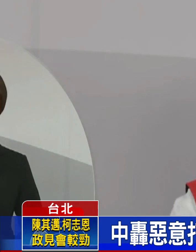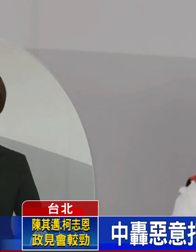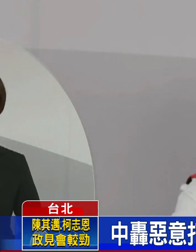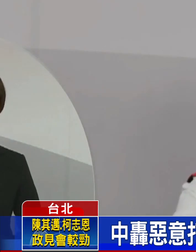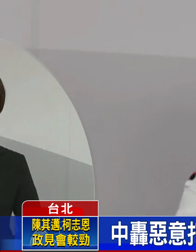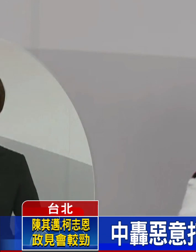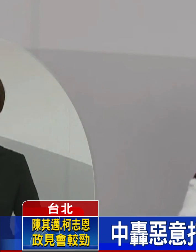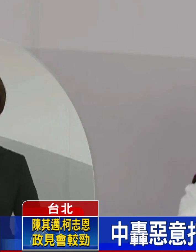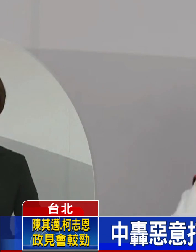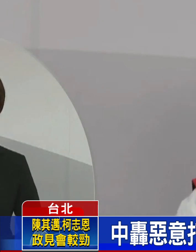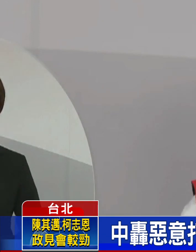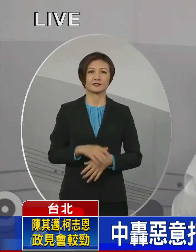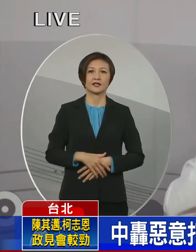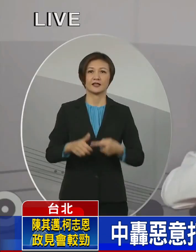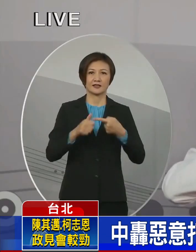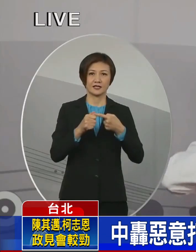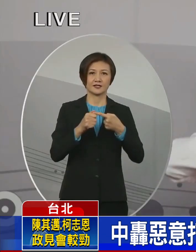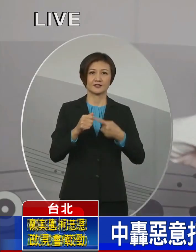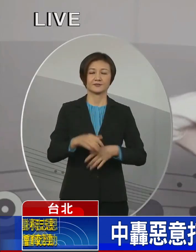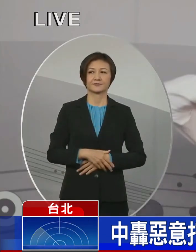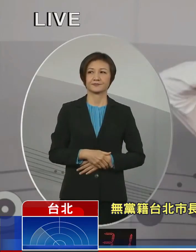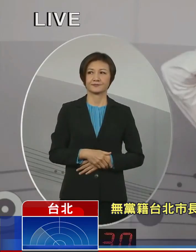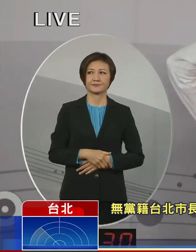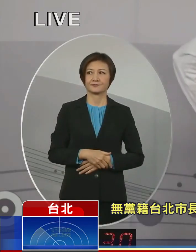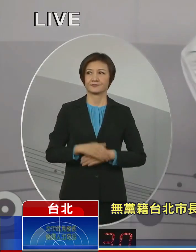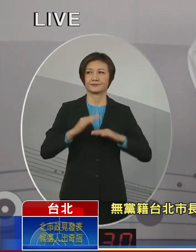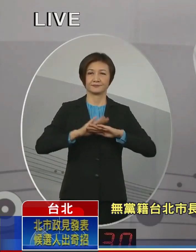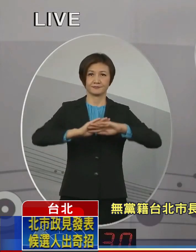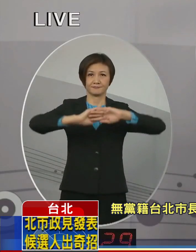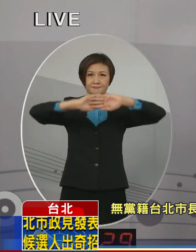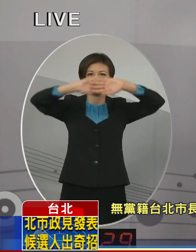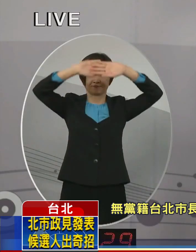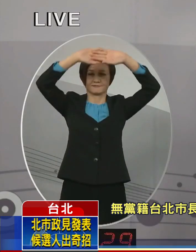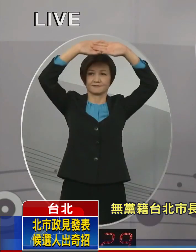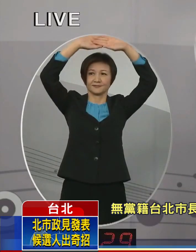甚至还大跳淋巴操。 抛开烦恼，